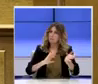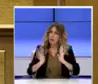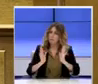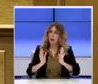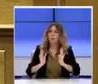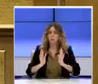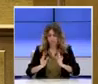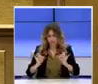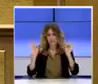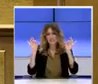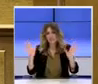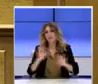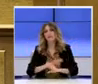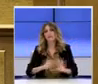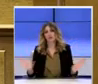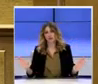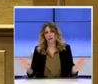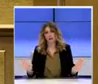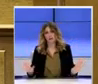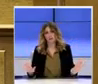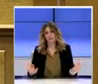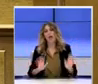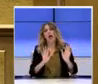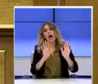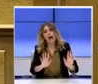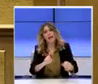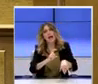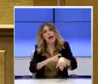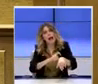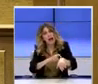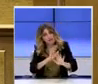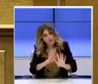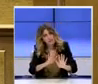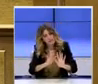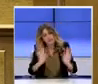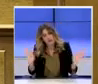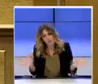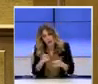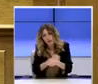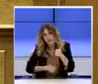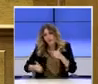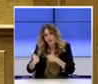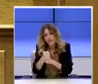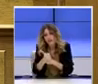ως προτεραιότητα την ανθρώπινη ζωή. Και αν με καυστικό λόγο